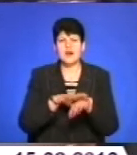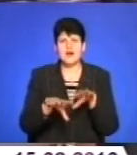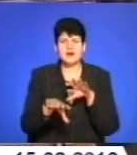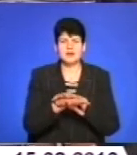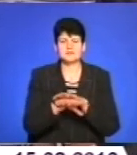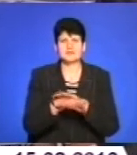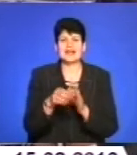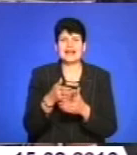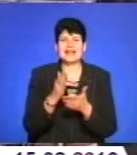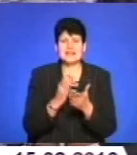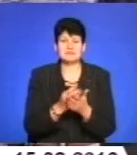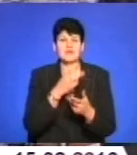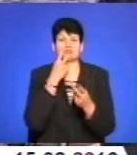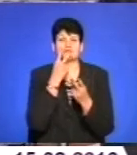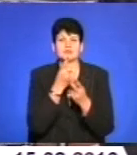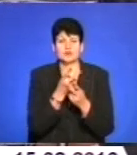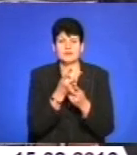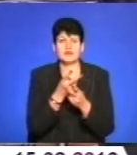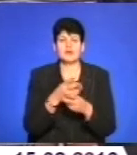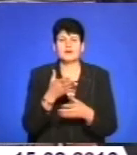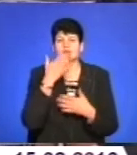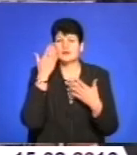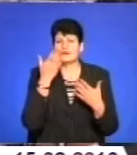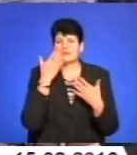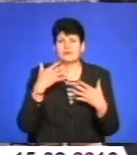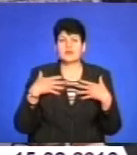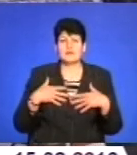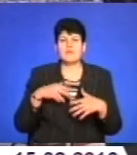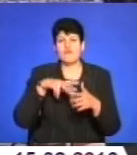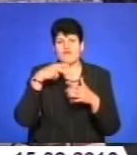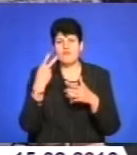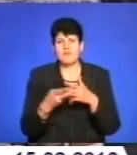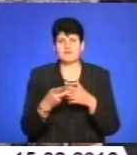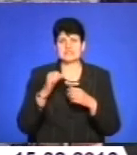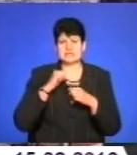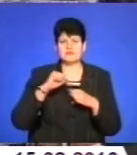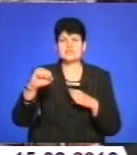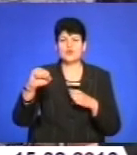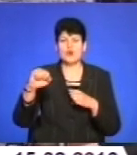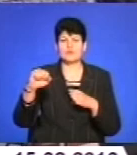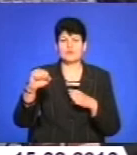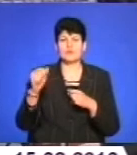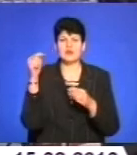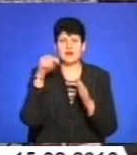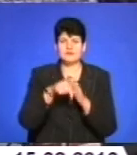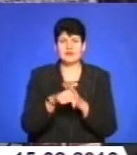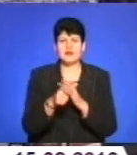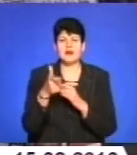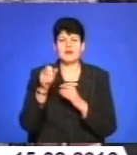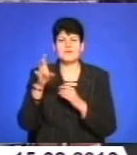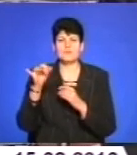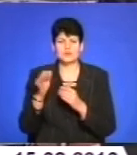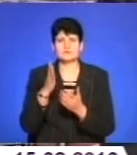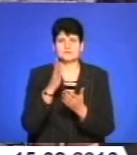й видовищ. Лавандовий Криме, впав Севастополь у ноги плебеєм, канувши в Лету, ганьбу ту не